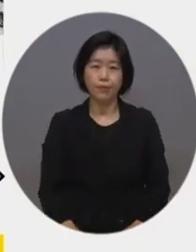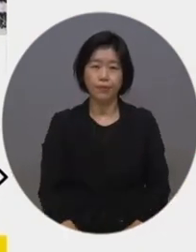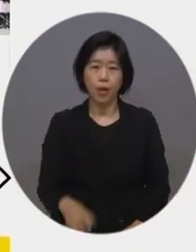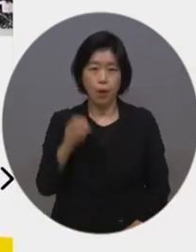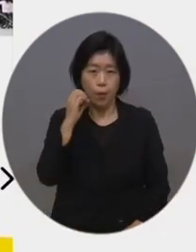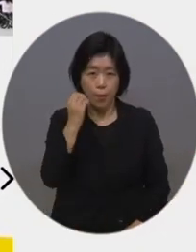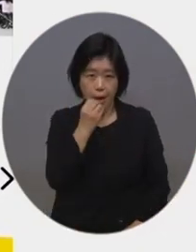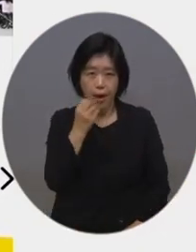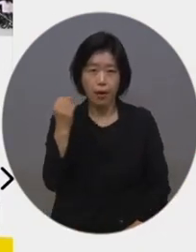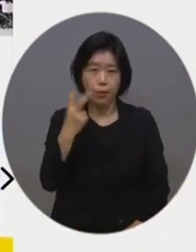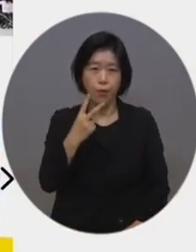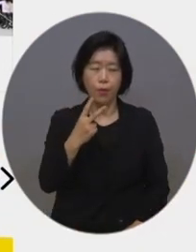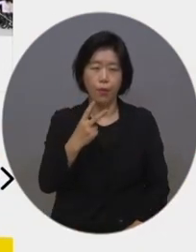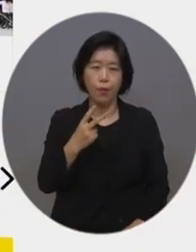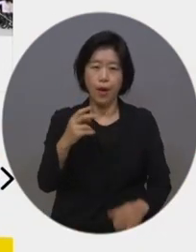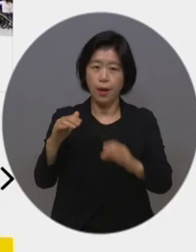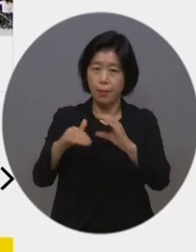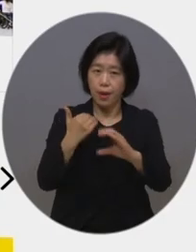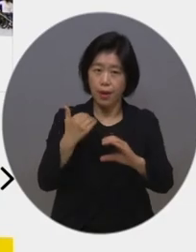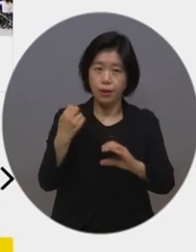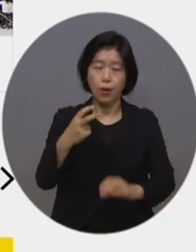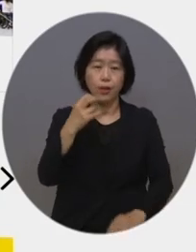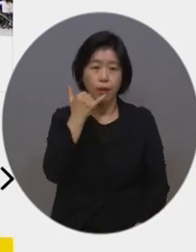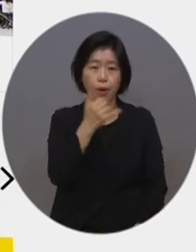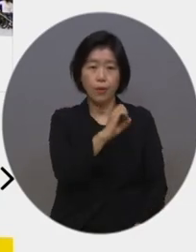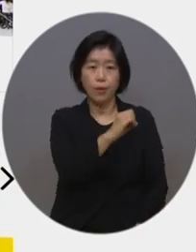홈페이지 또는 전자우편,